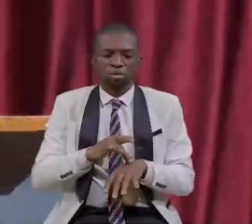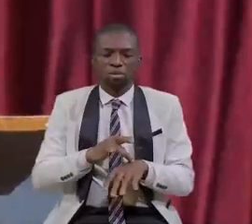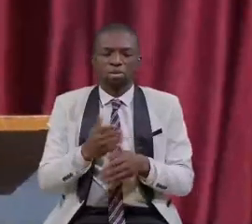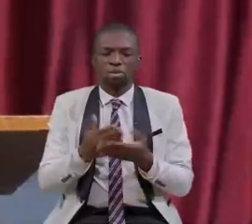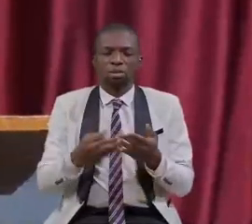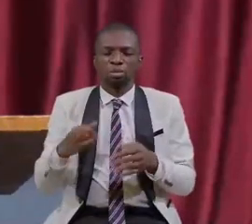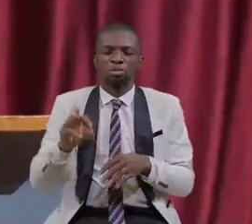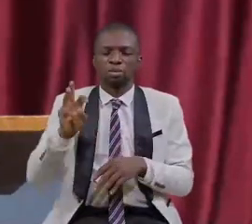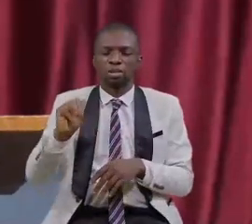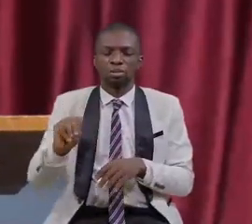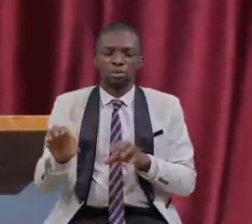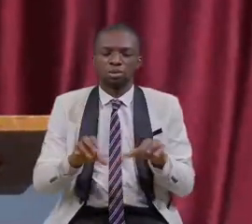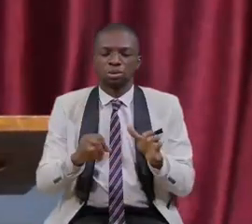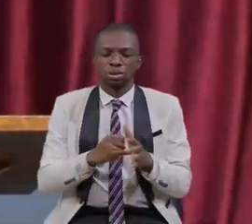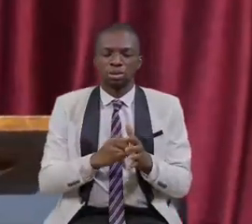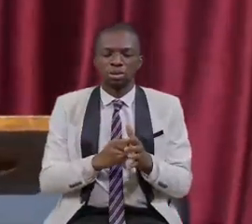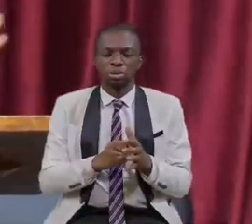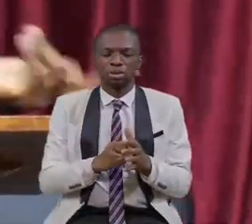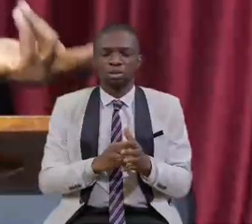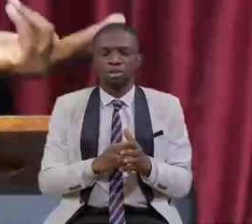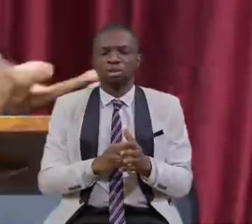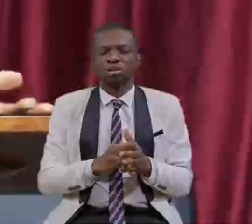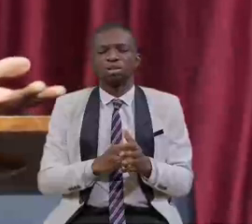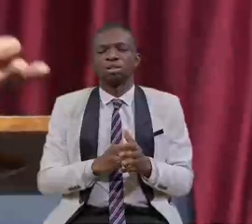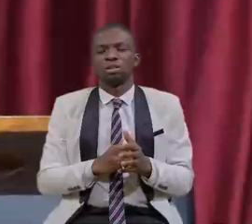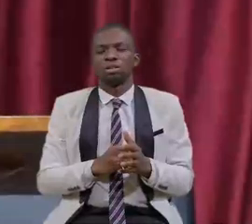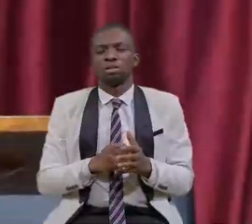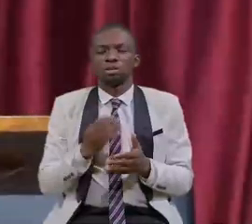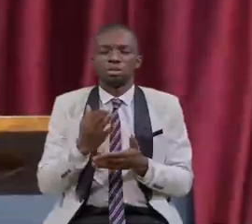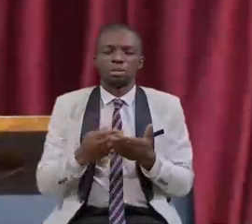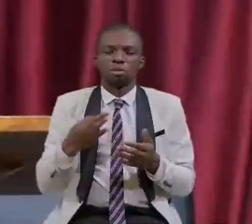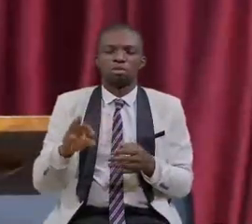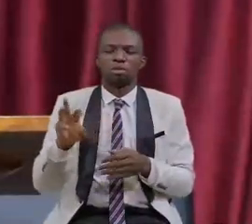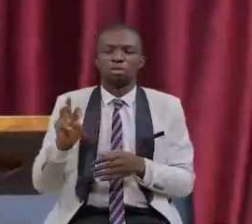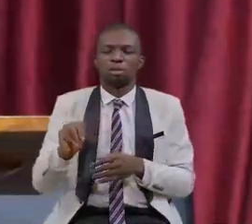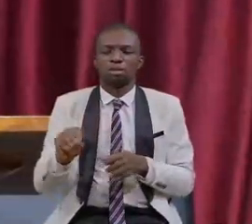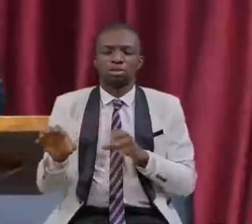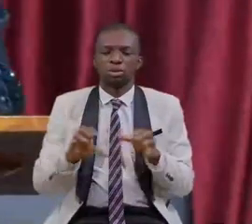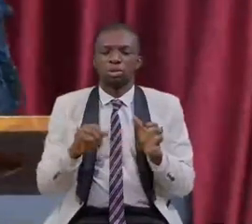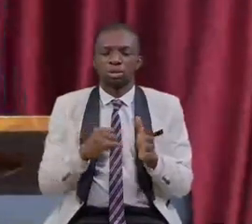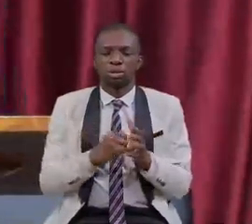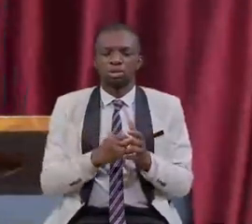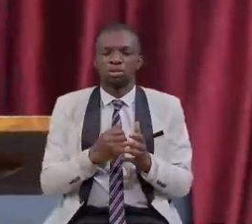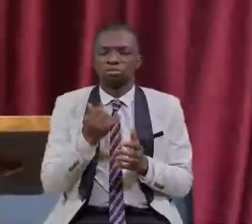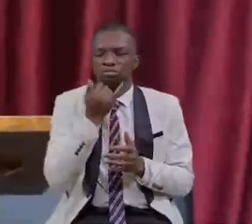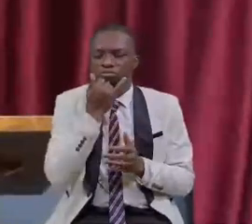Certains le font intentionnellement. Certains le font par mégarde.